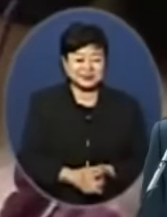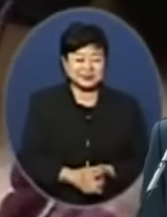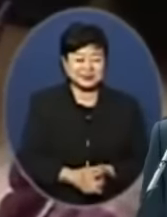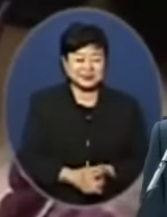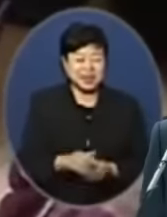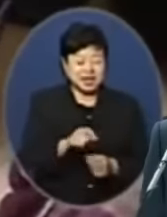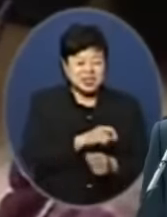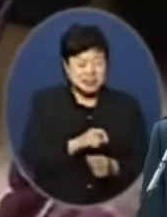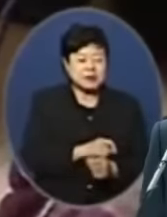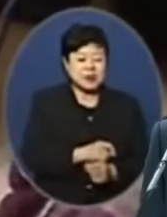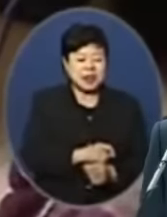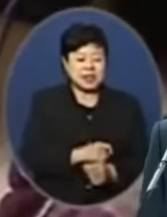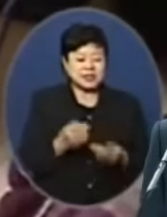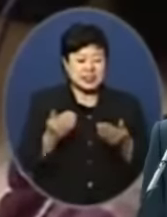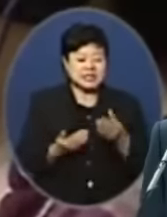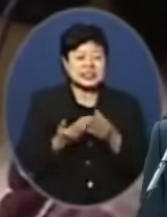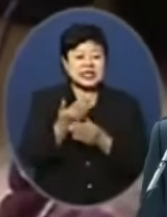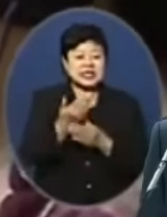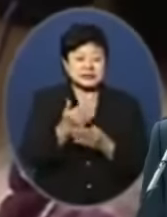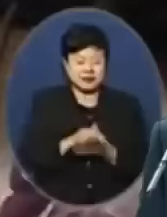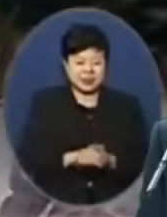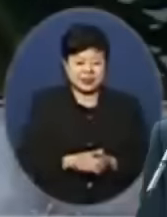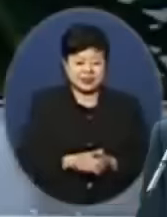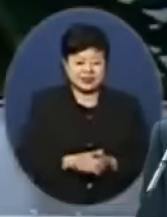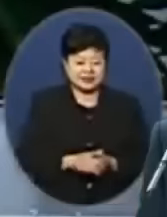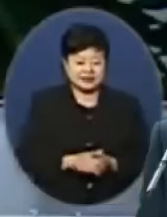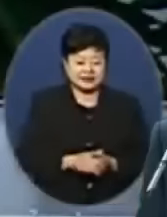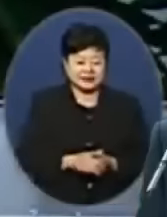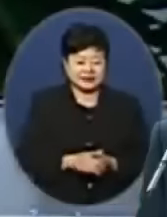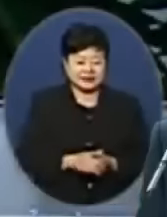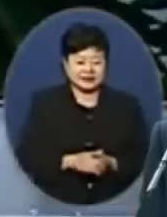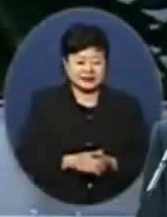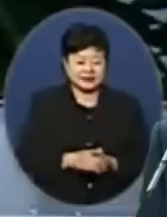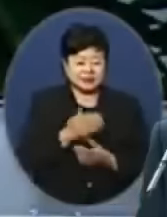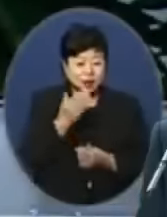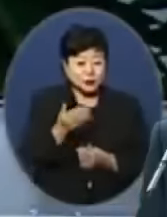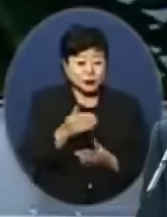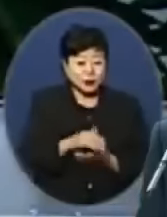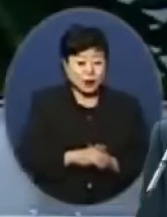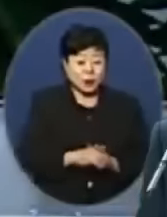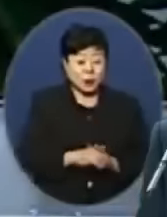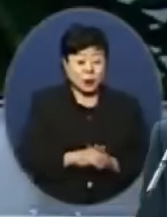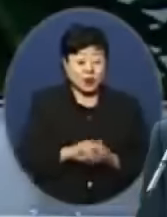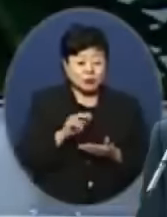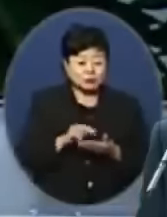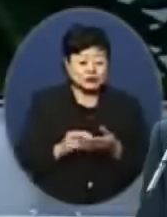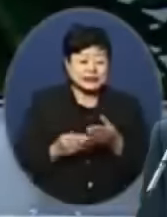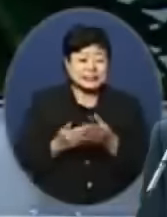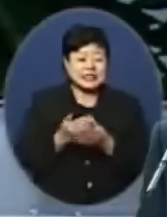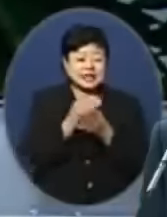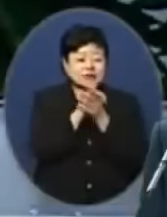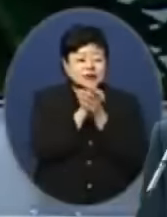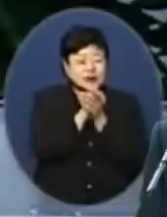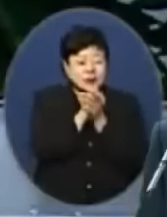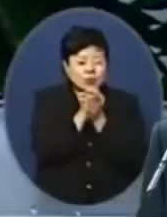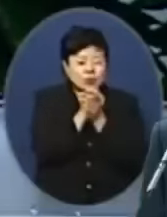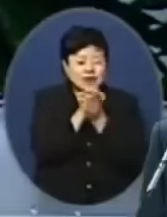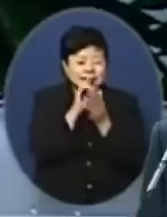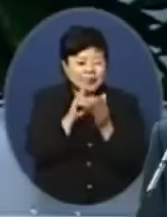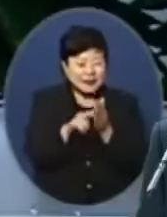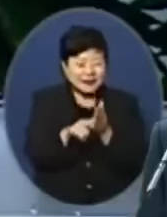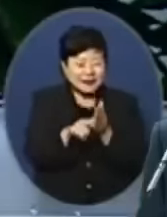이 특수한 믿음이 생기는 것은 그렇게 생기는 것입니다. 여러분도 어떠한 문제를 가지고 기도를 막 하고